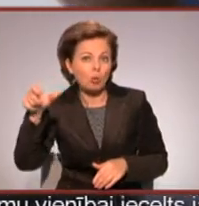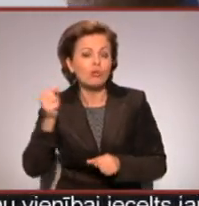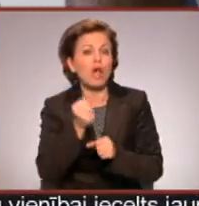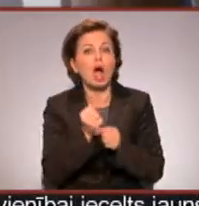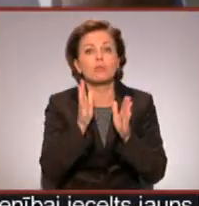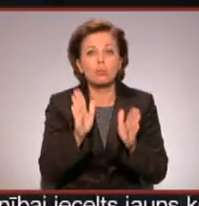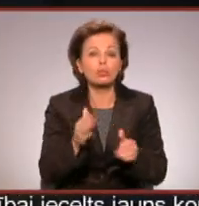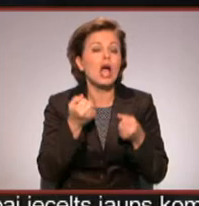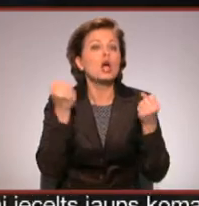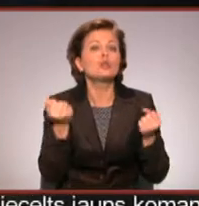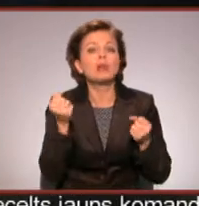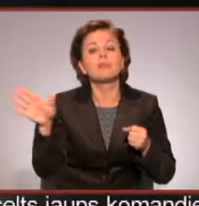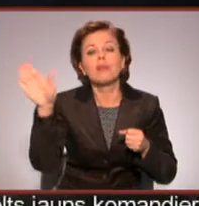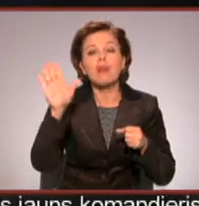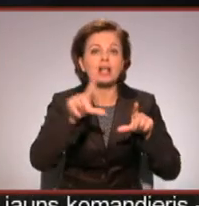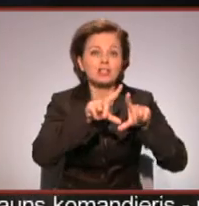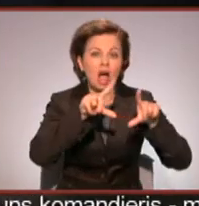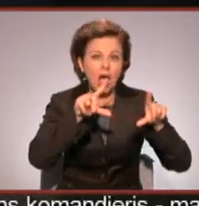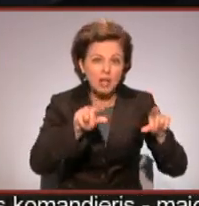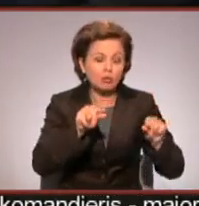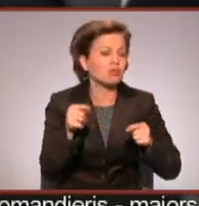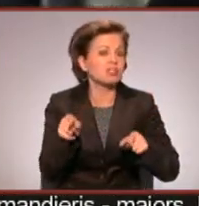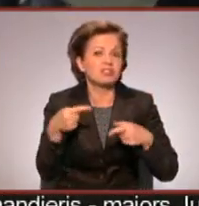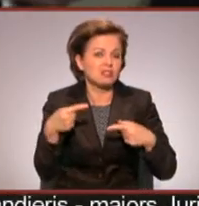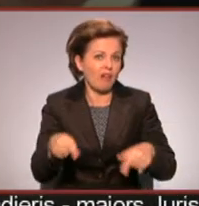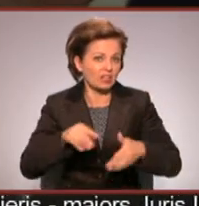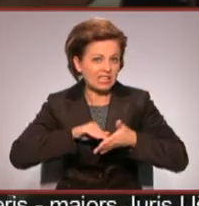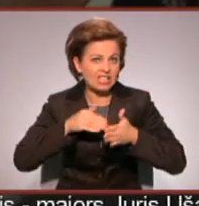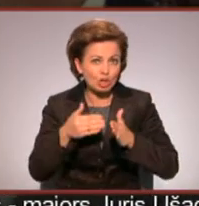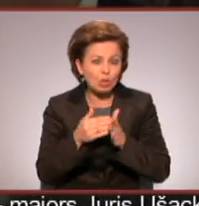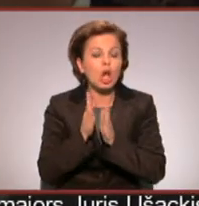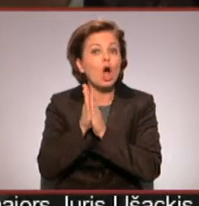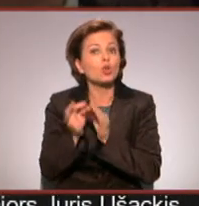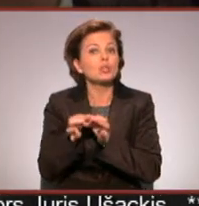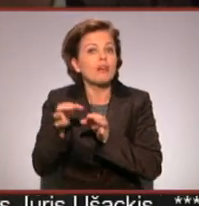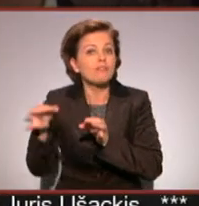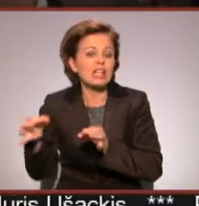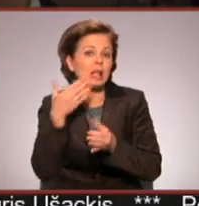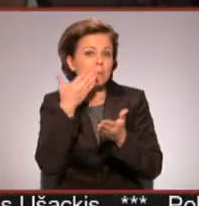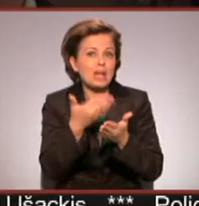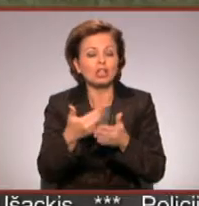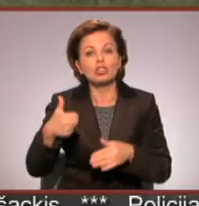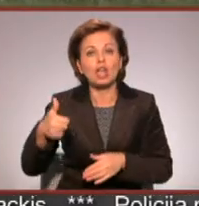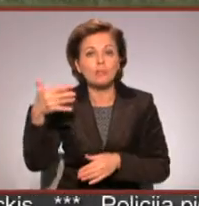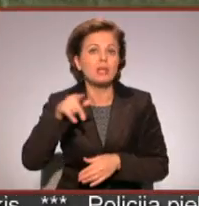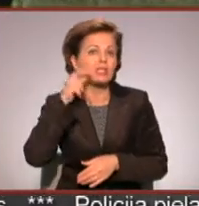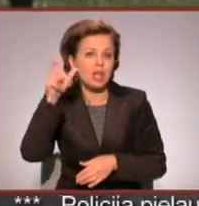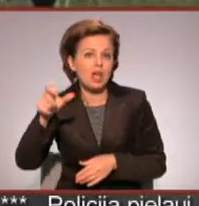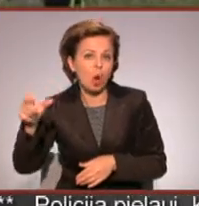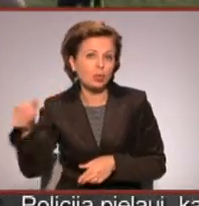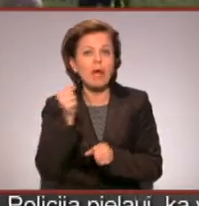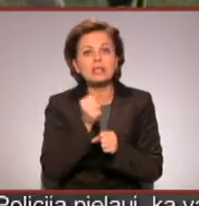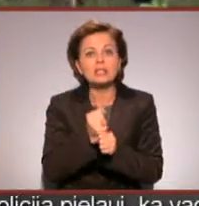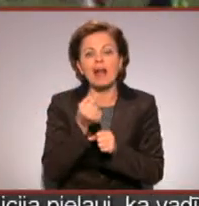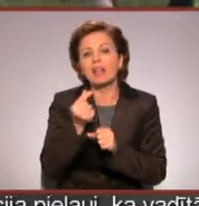tad Nodarbinātības valsts aģentūrā aina ir citādāka. Šobrīd Ludzas filiālē pieteikušies 65 jaunieši, no tiem strādā